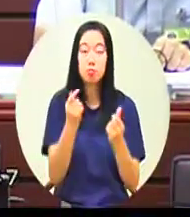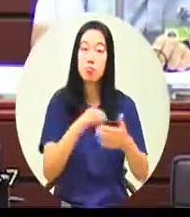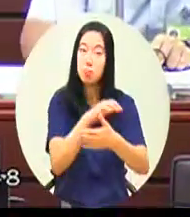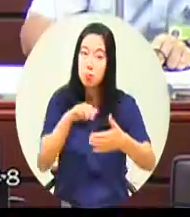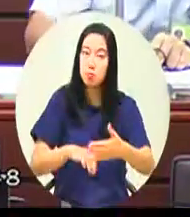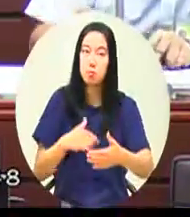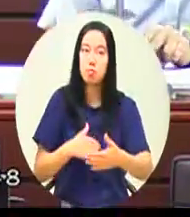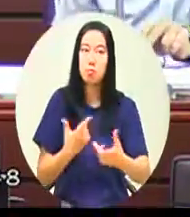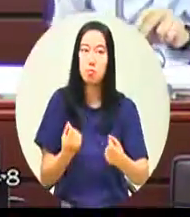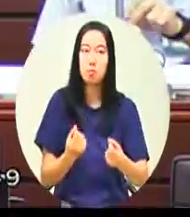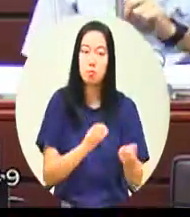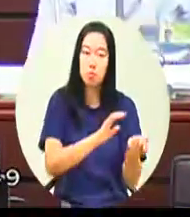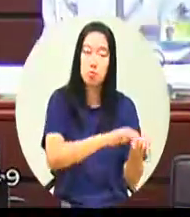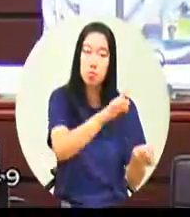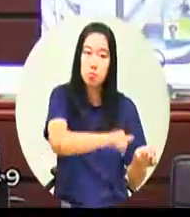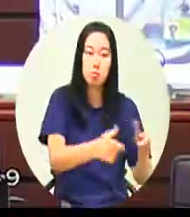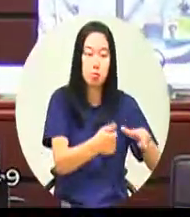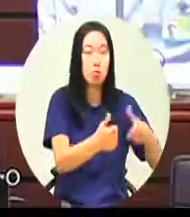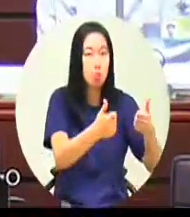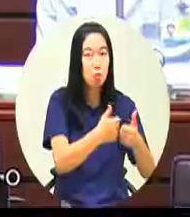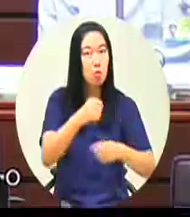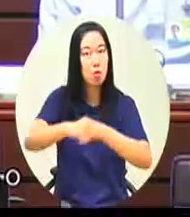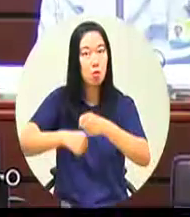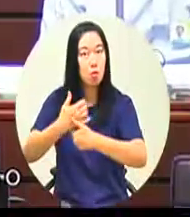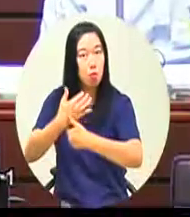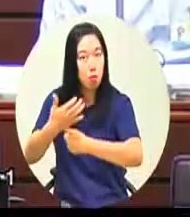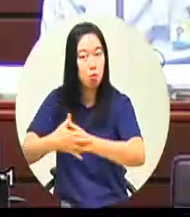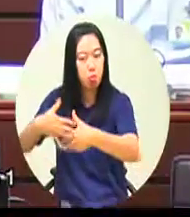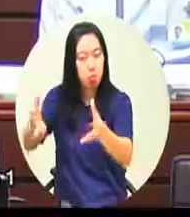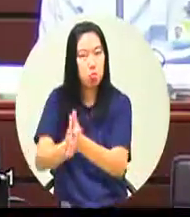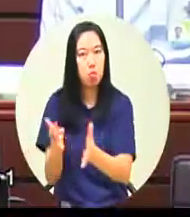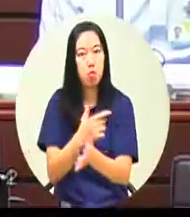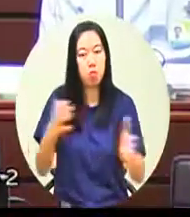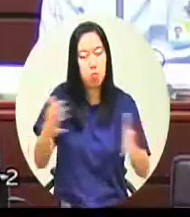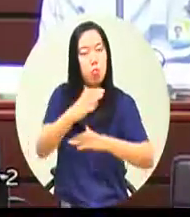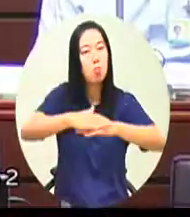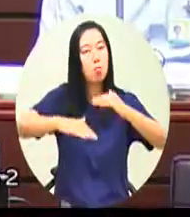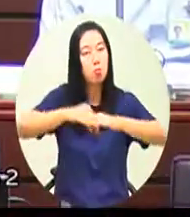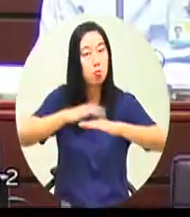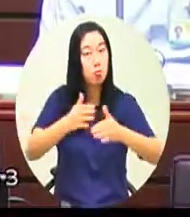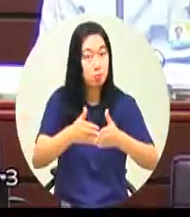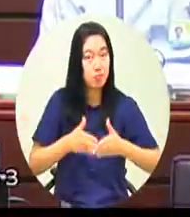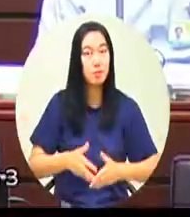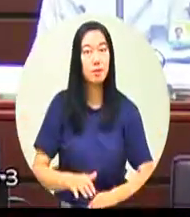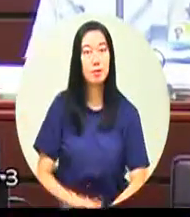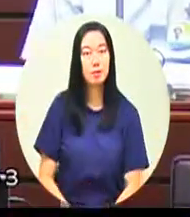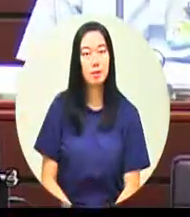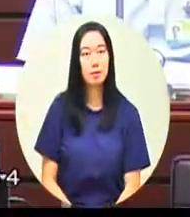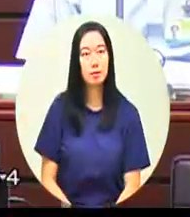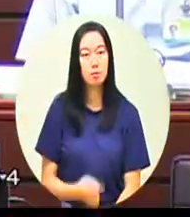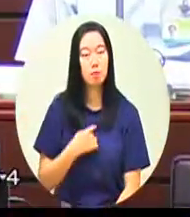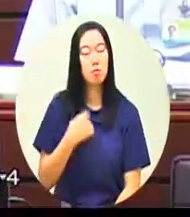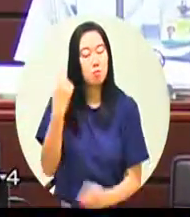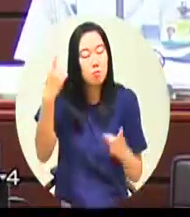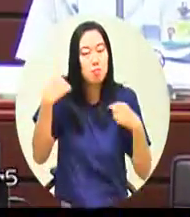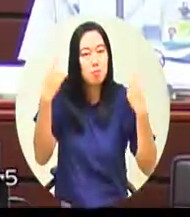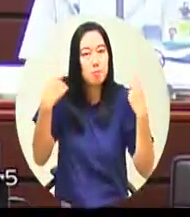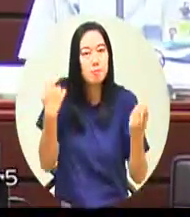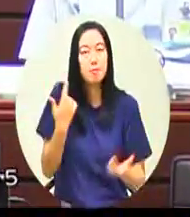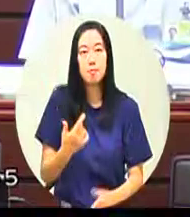的间隔，包括按动保团体按拢在保持一个互动的关系。那这点呢，阮的时常的。积